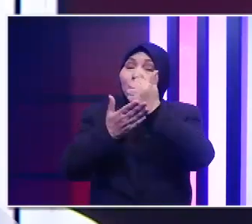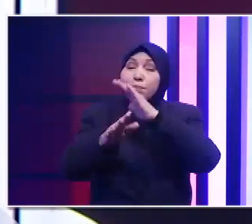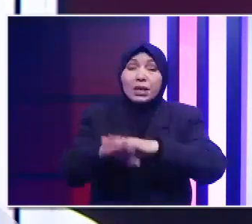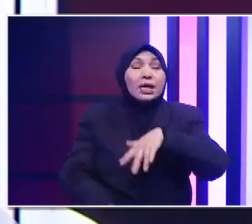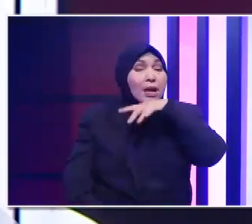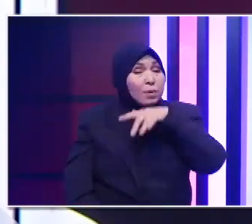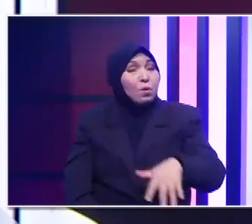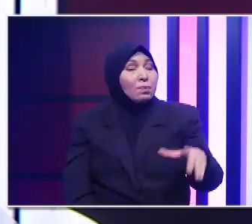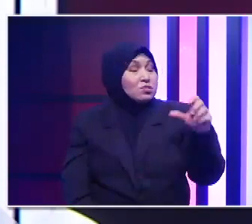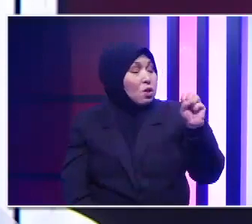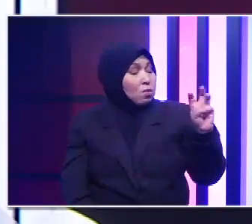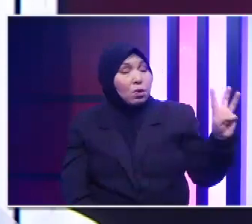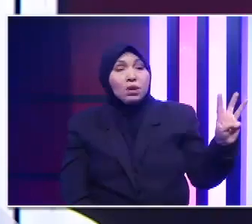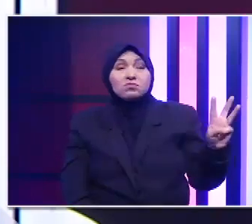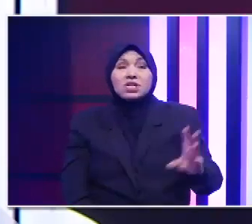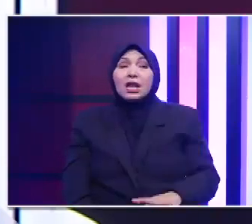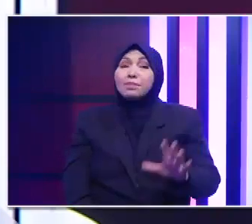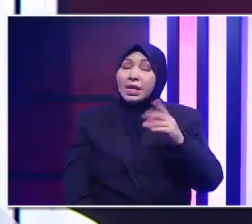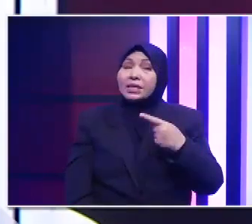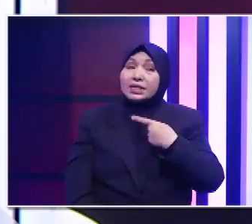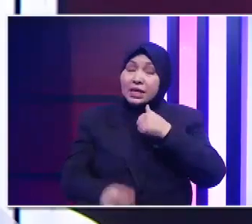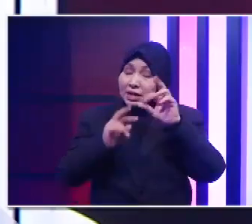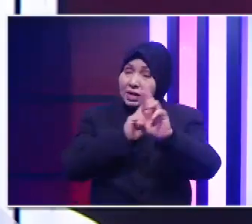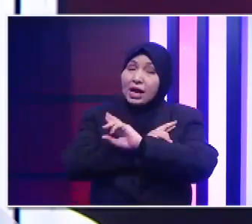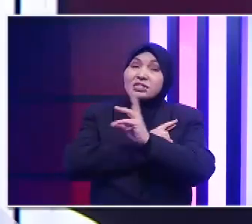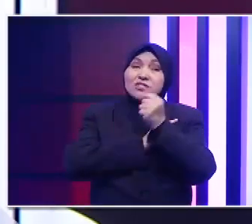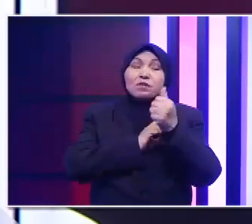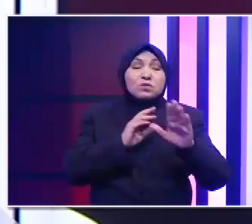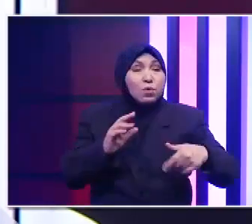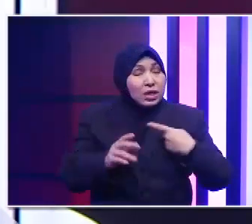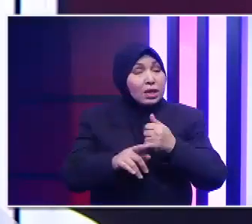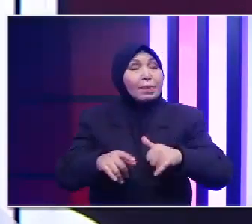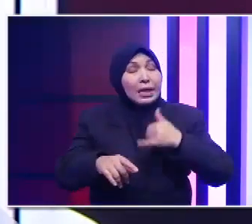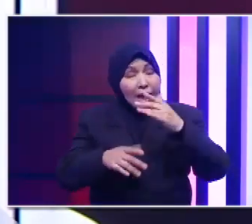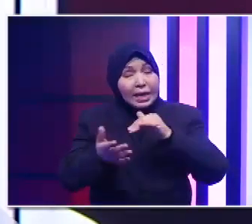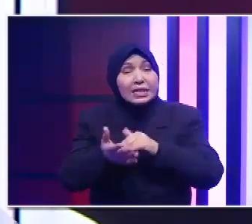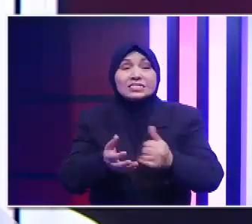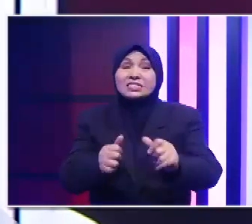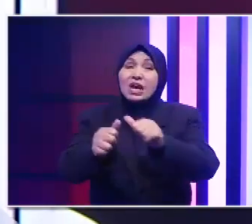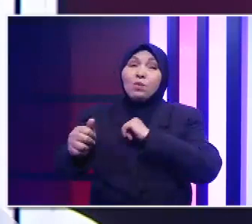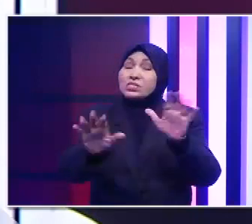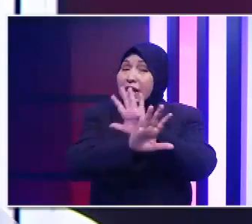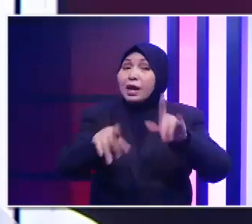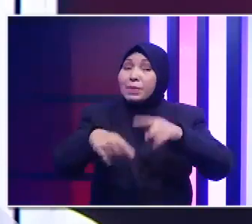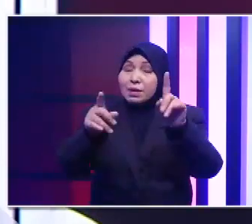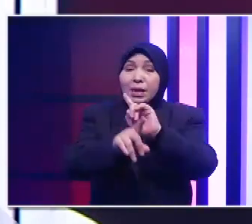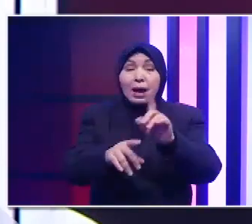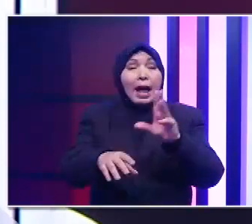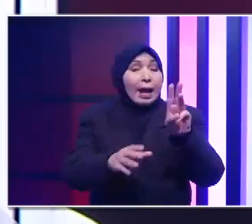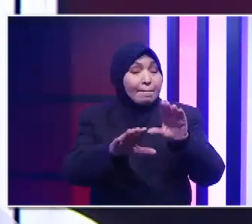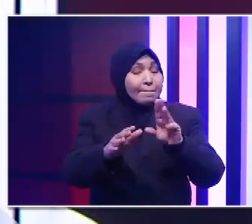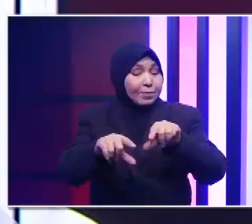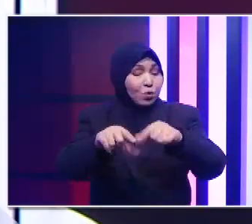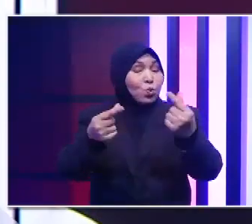Shallallahu alaihi wasallam dan kita lihat sebentar tonton sebelum kita pergi dengan lebih jauh kita lihat sebentar jangan kemana-mana MyQuran